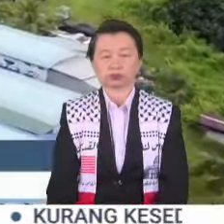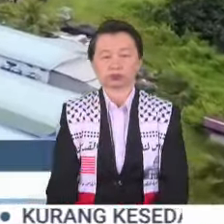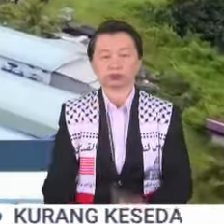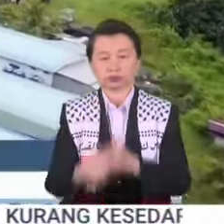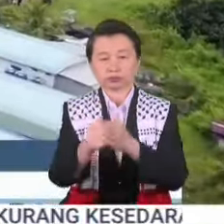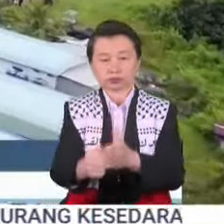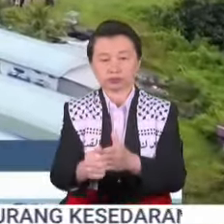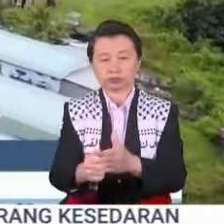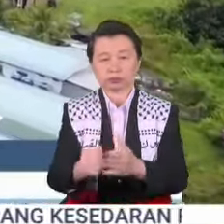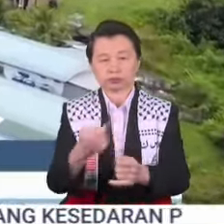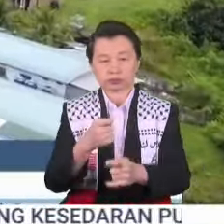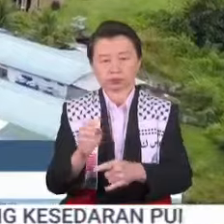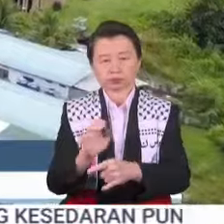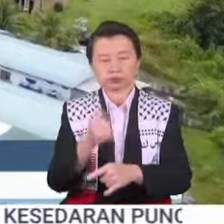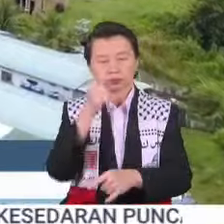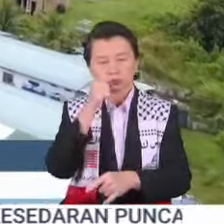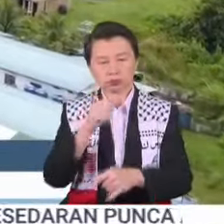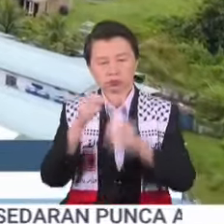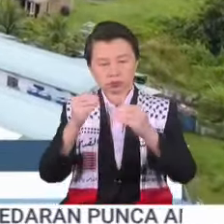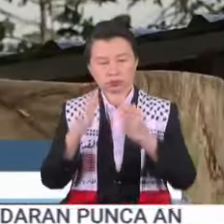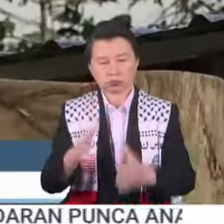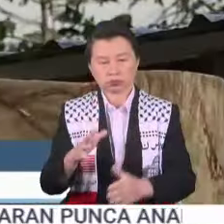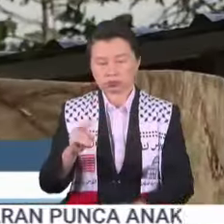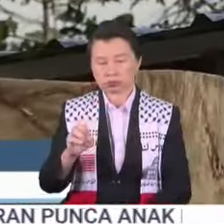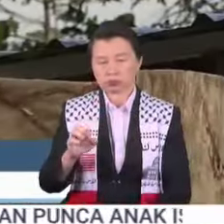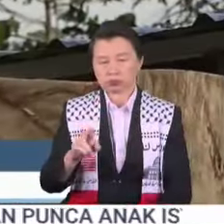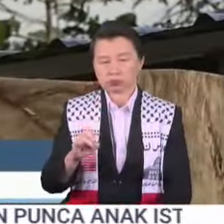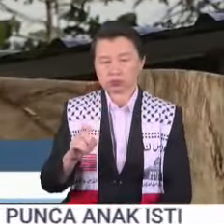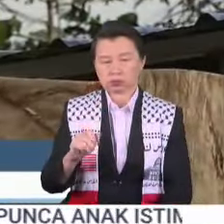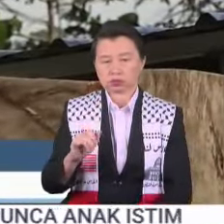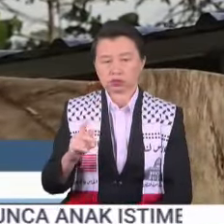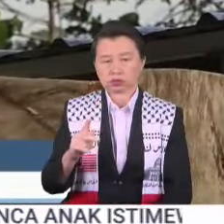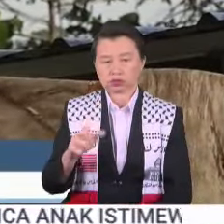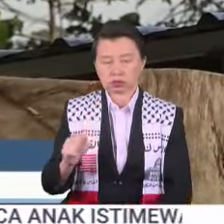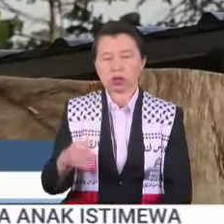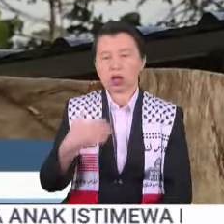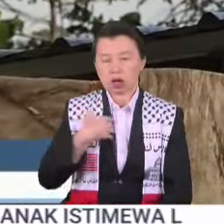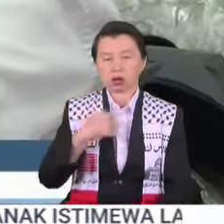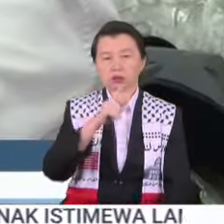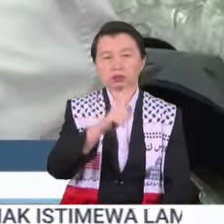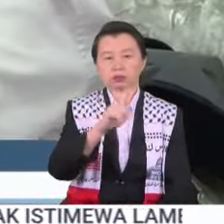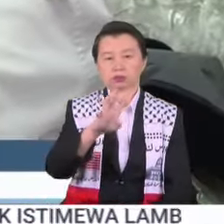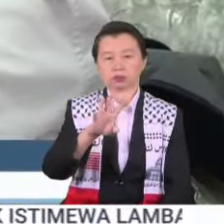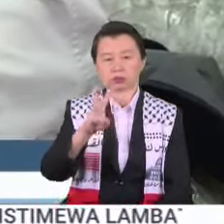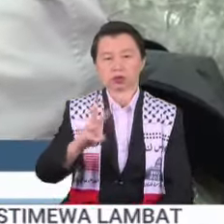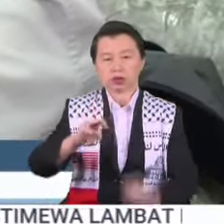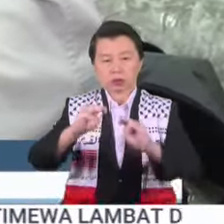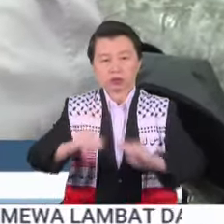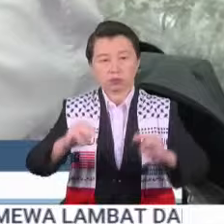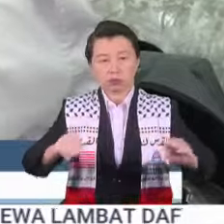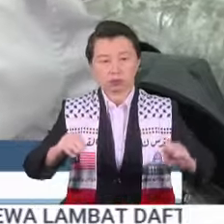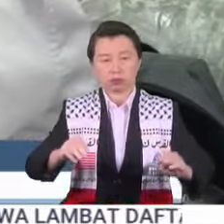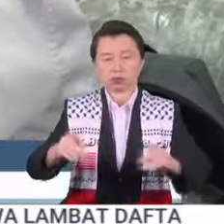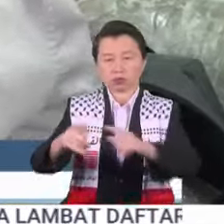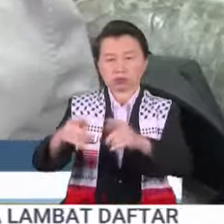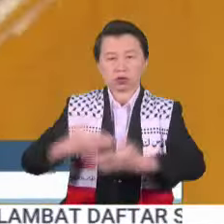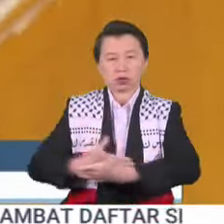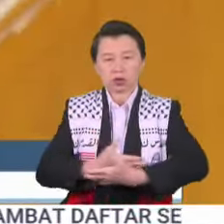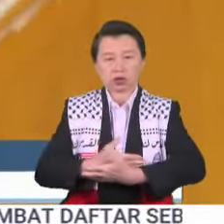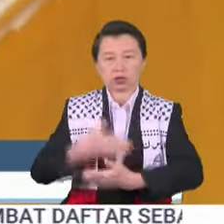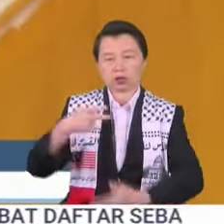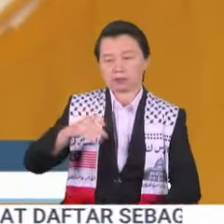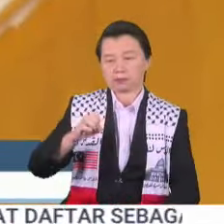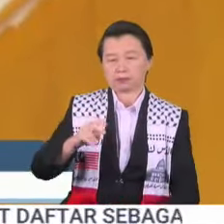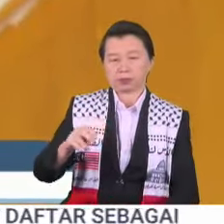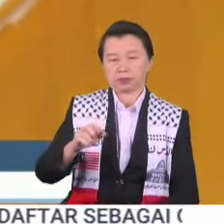Diterajui seorang guru besar wanita Kayan, Cikgu Nora Igang, SK Tegulang mempunyai 146 murid, majoritinya anak-anak Penan